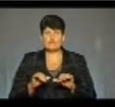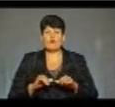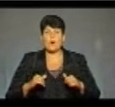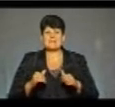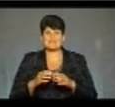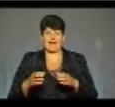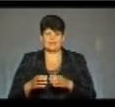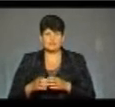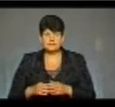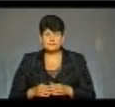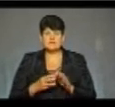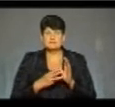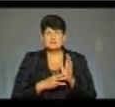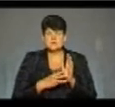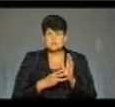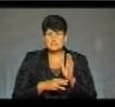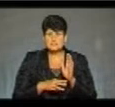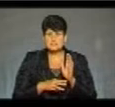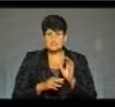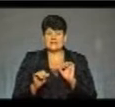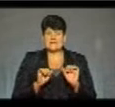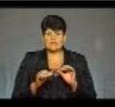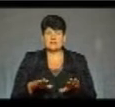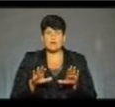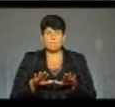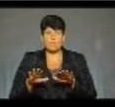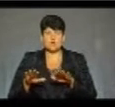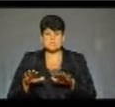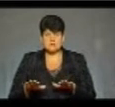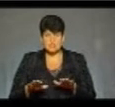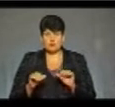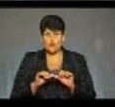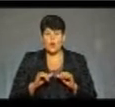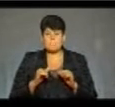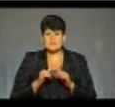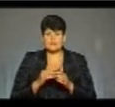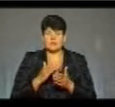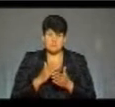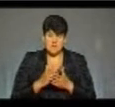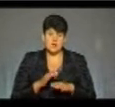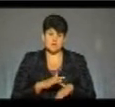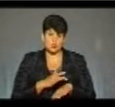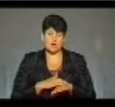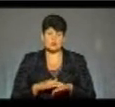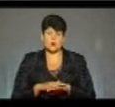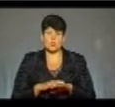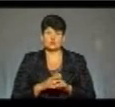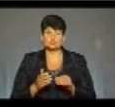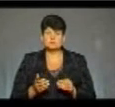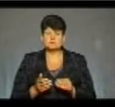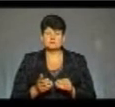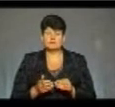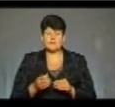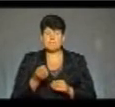комітетах. 80 керівних посад у комітетах має саме «Слуга народу».